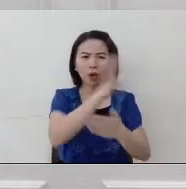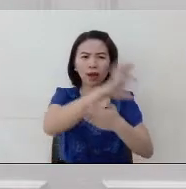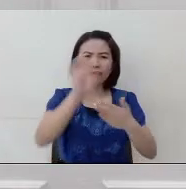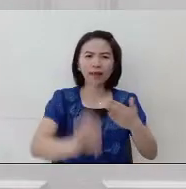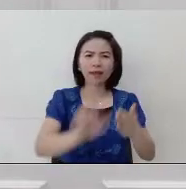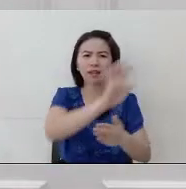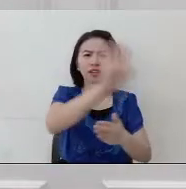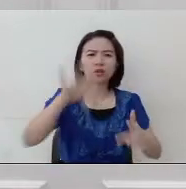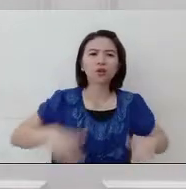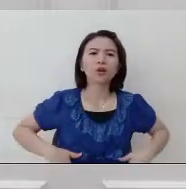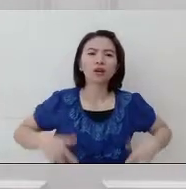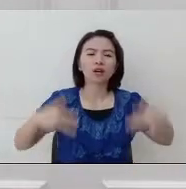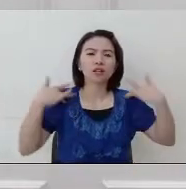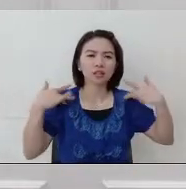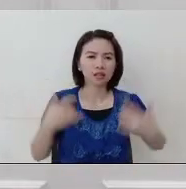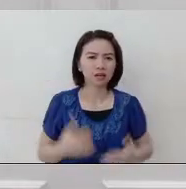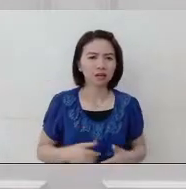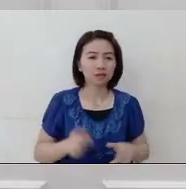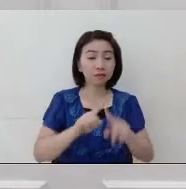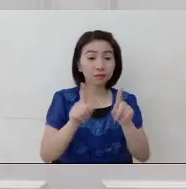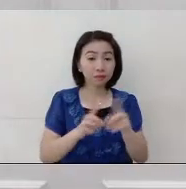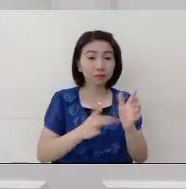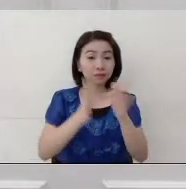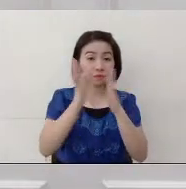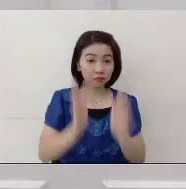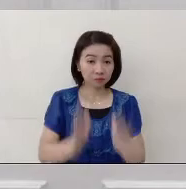Hanggang dyan ka na lamang ba sa kalagayan mo na yan?